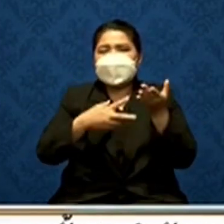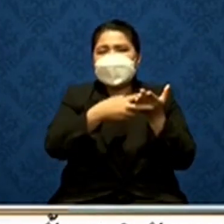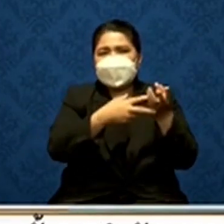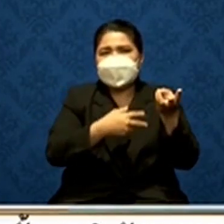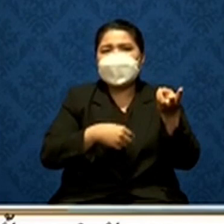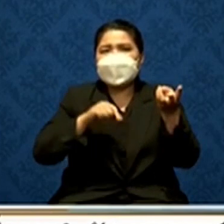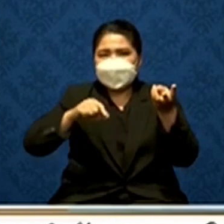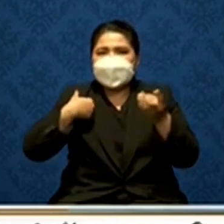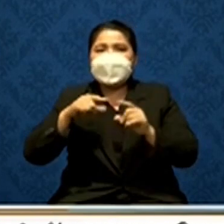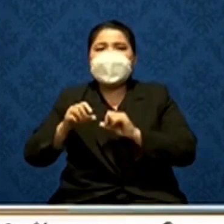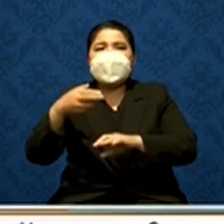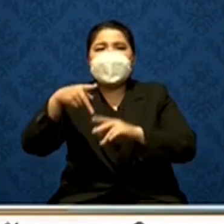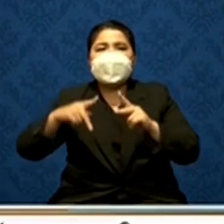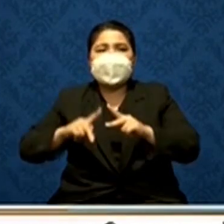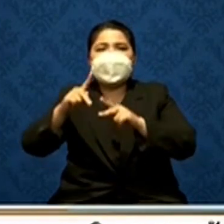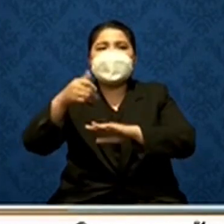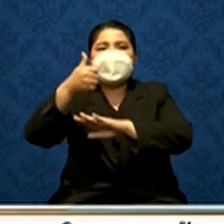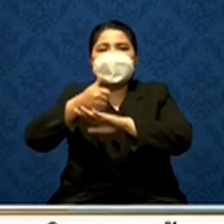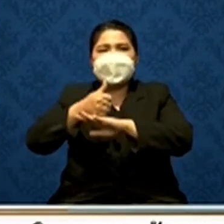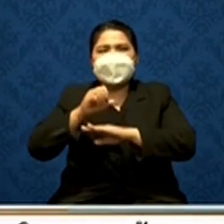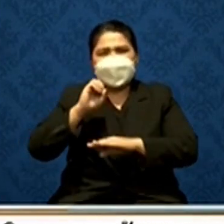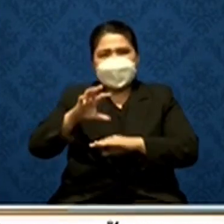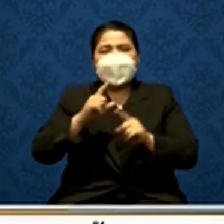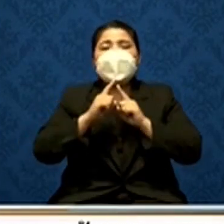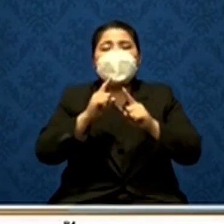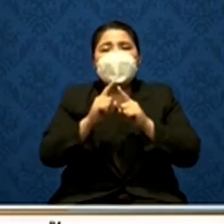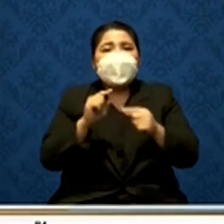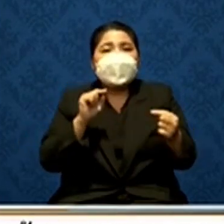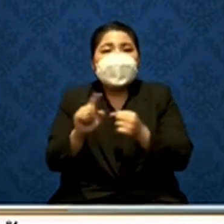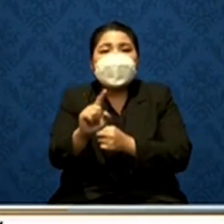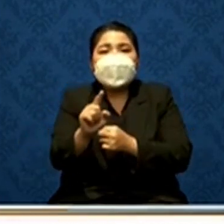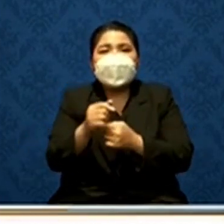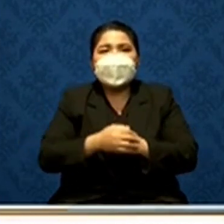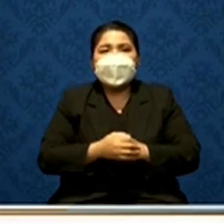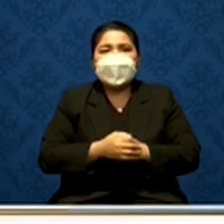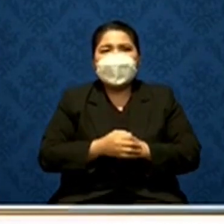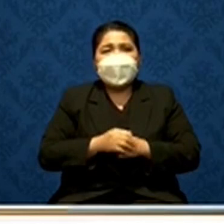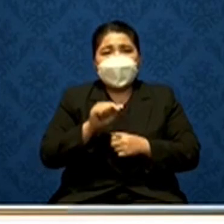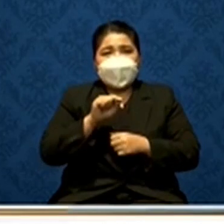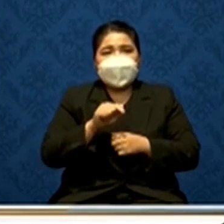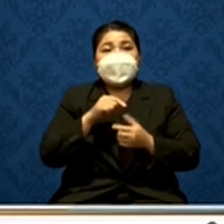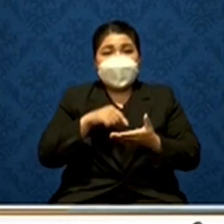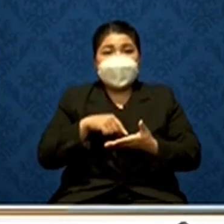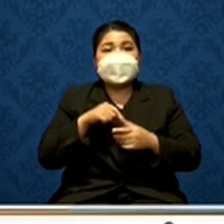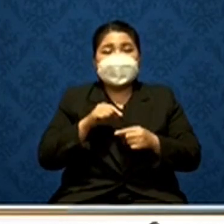ได้ชดขไปกานั้อหนอยนึก็คือว่าเขามีการพูดไปถงท่ว่าReferenstsถงทรบนตีดวย